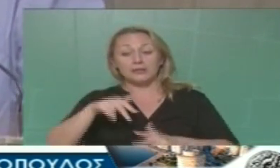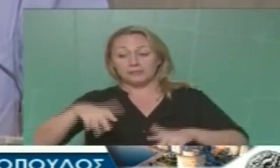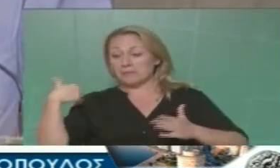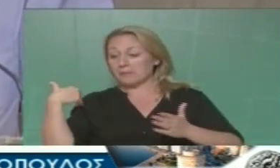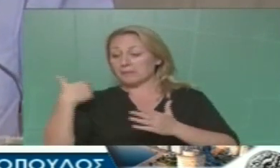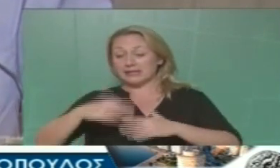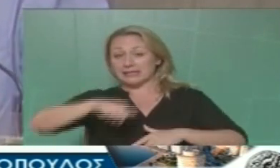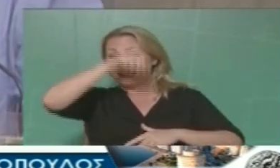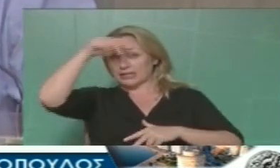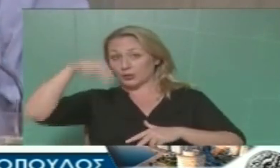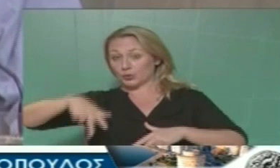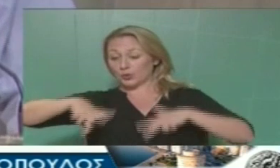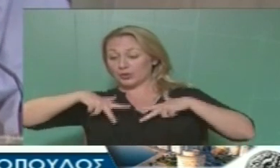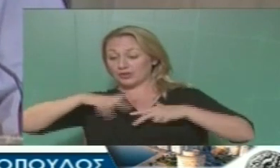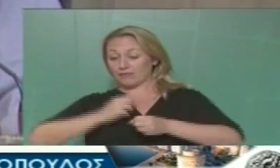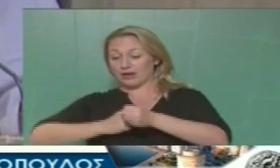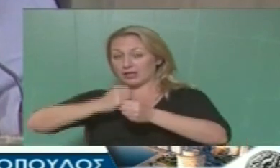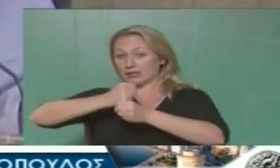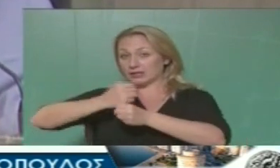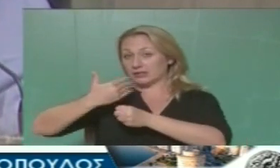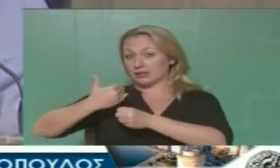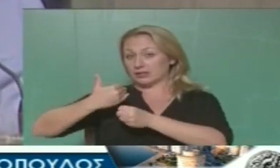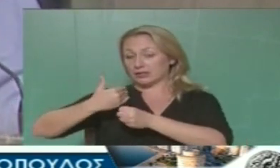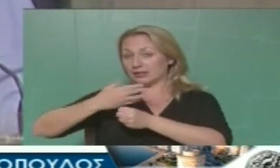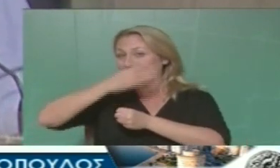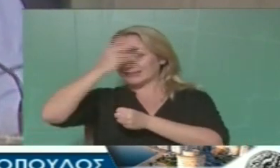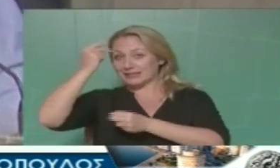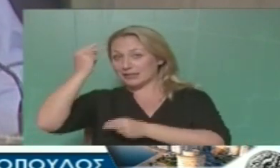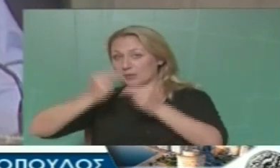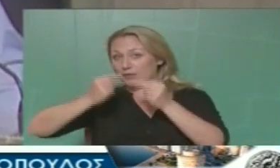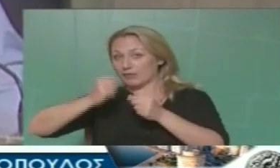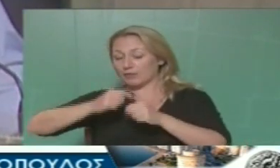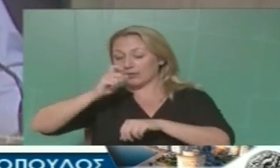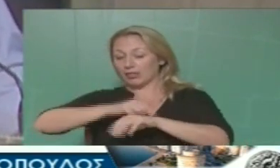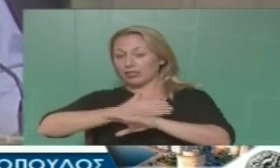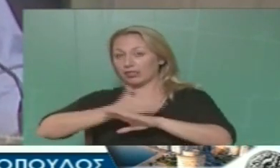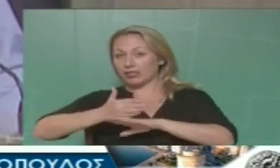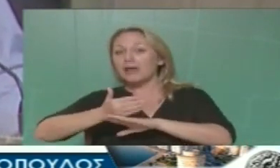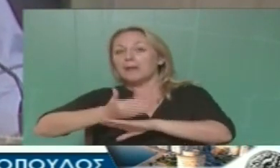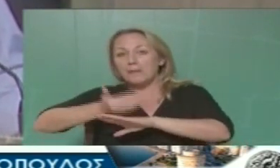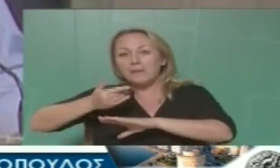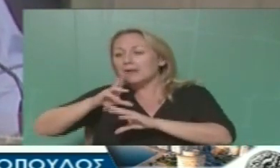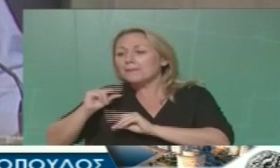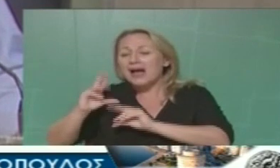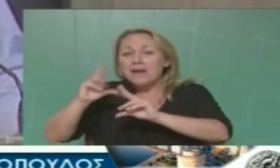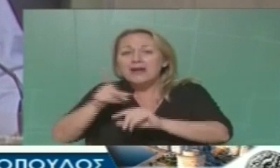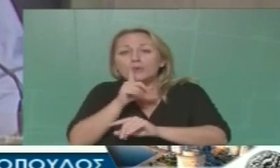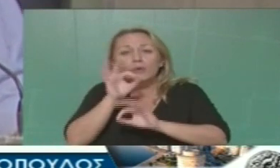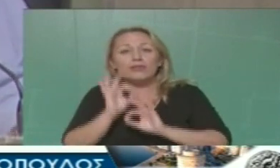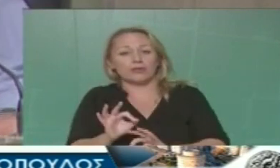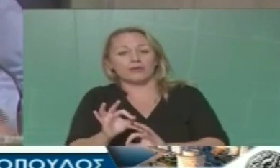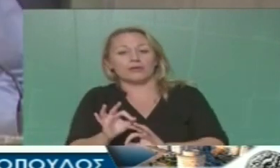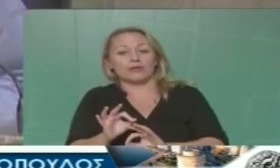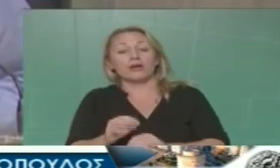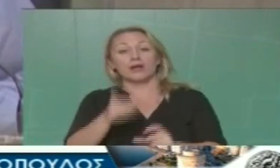μέχρι τον Ιούλιο ξέχασαν ότι τα ίδια προβλήματα καθυστερήσεων του μετρό υπήρχαν και τη δικιά του διακυβέρνηση.